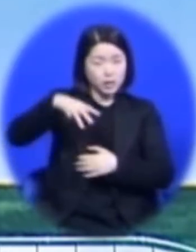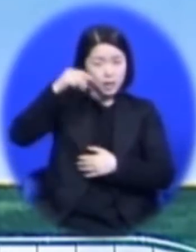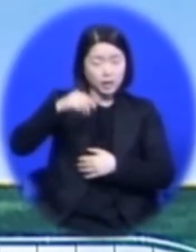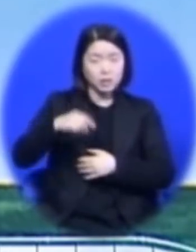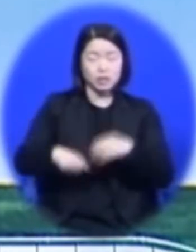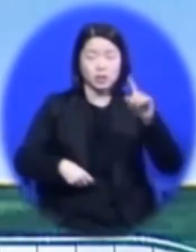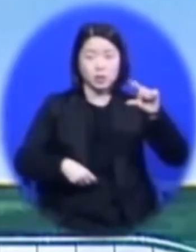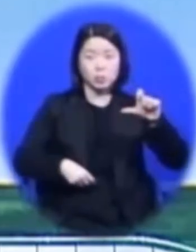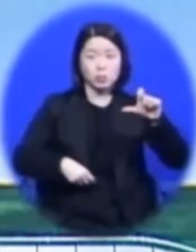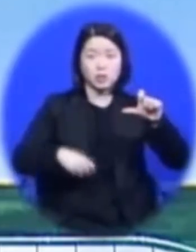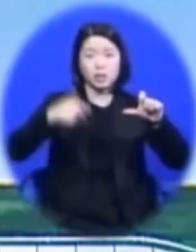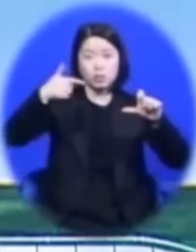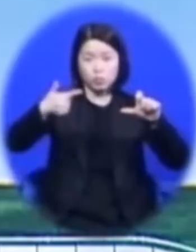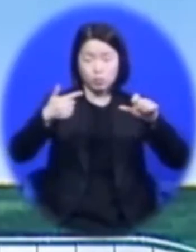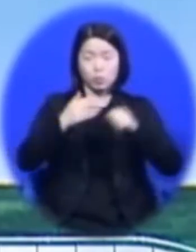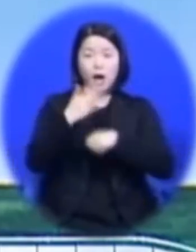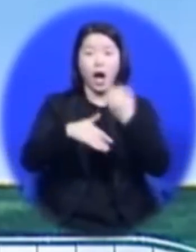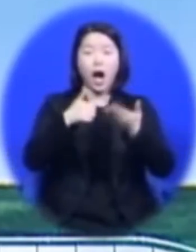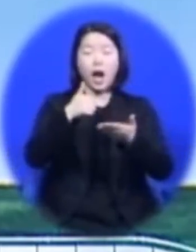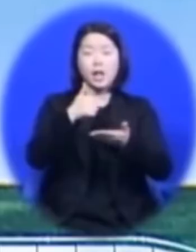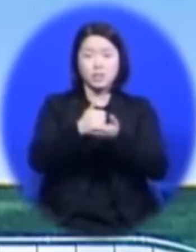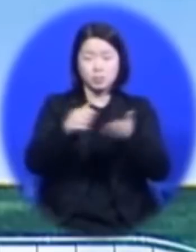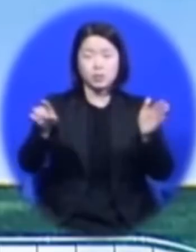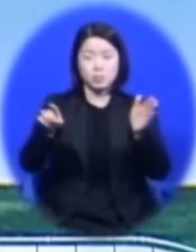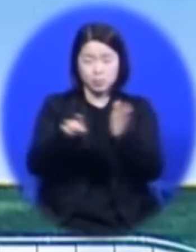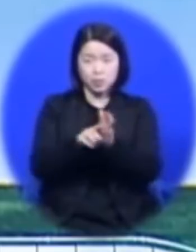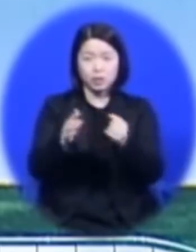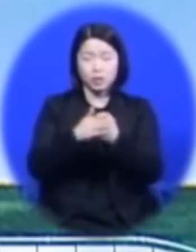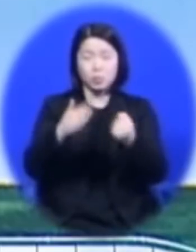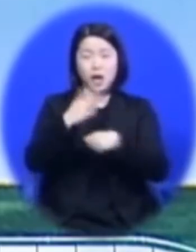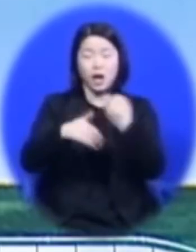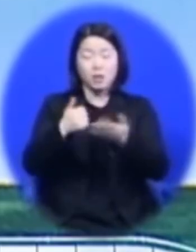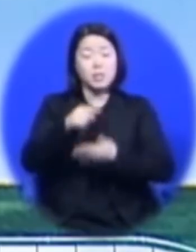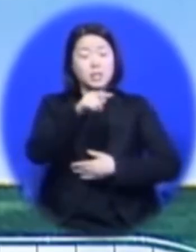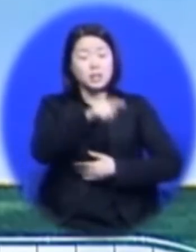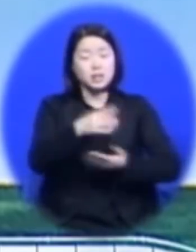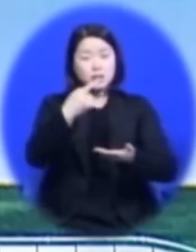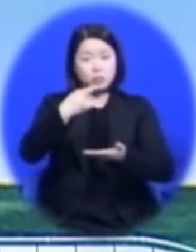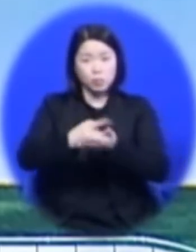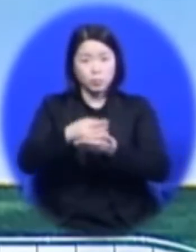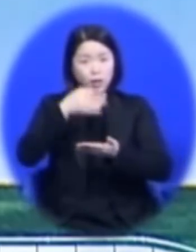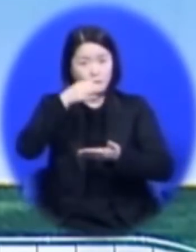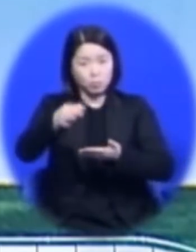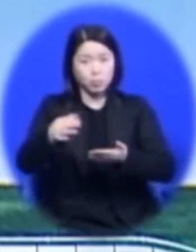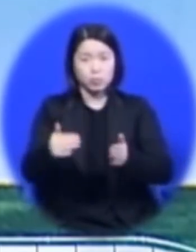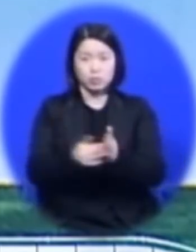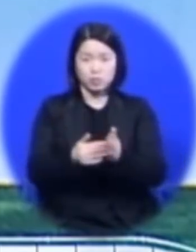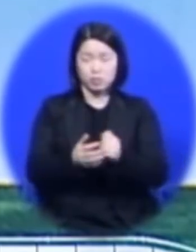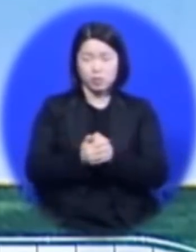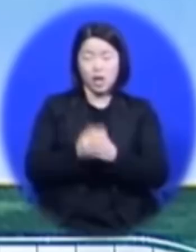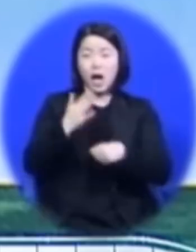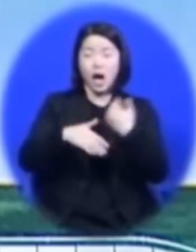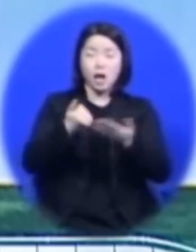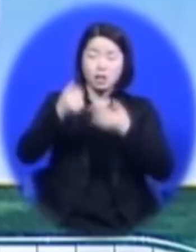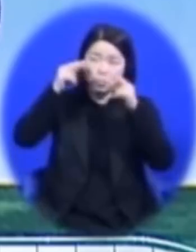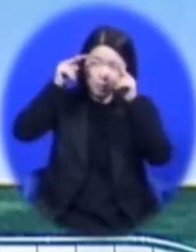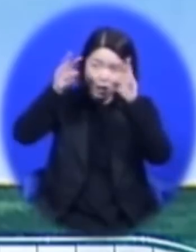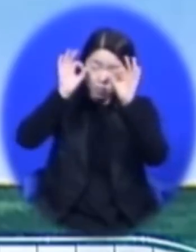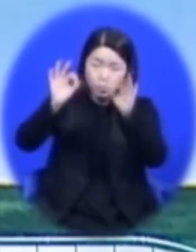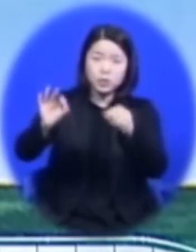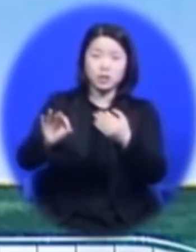되는 아브라함이 하나님을 믿음의 하나님이 그를 없다고 말씀하시는 거에요 하나님을 바라 보니까